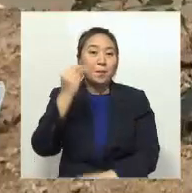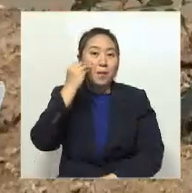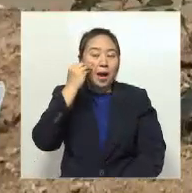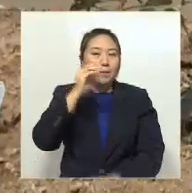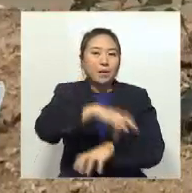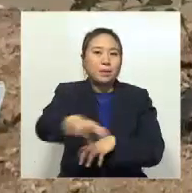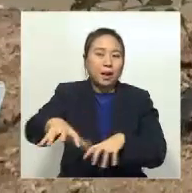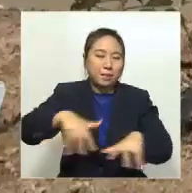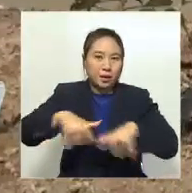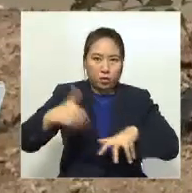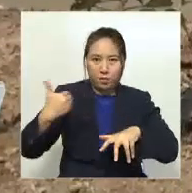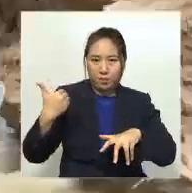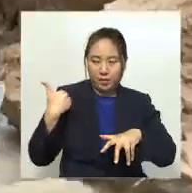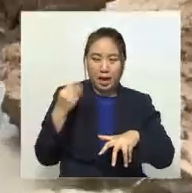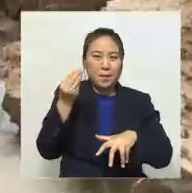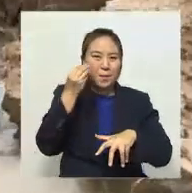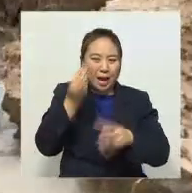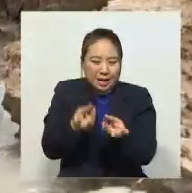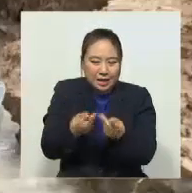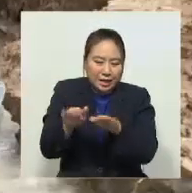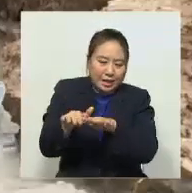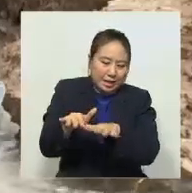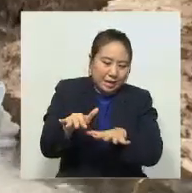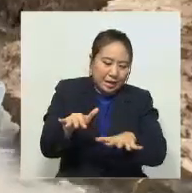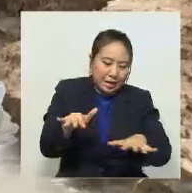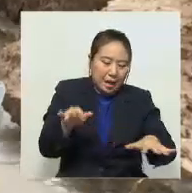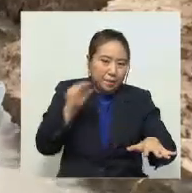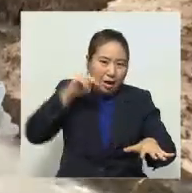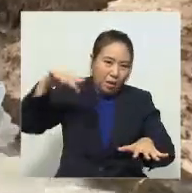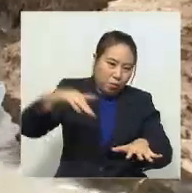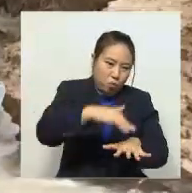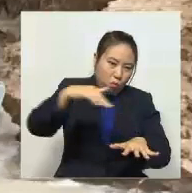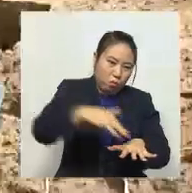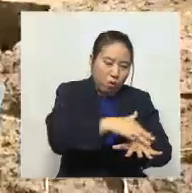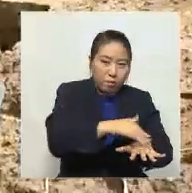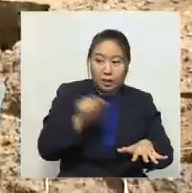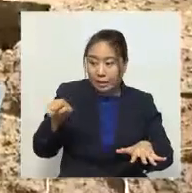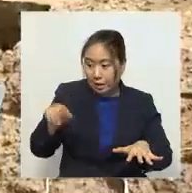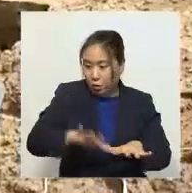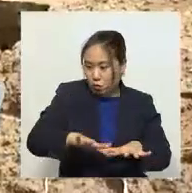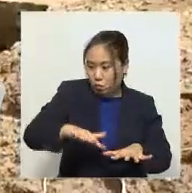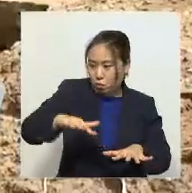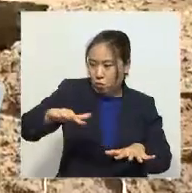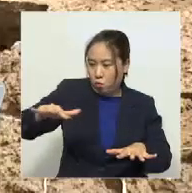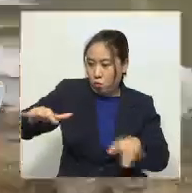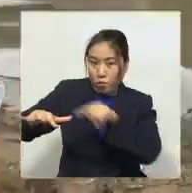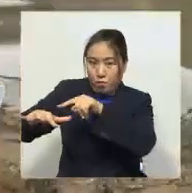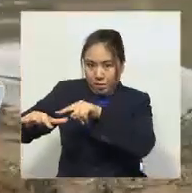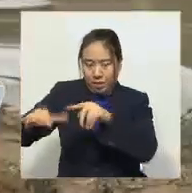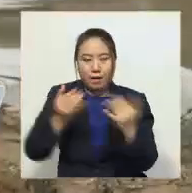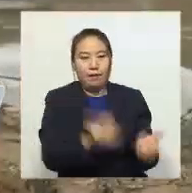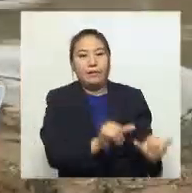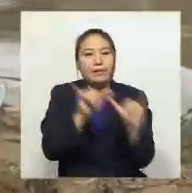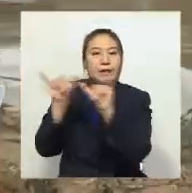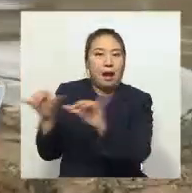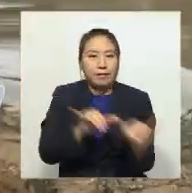มีบางชุมชนที่อยู่ในพื้นที่ต่ำถูกน้ำท่วมหากเป็นพื้นที่สูงก็จะใช้เป็นพื้นที่อพยพและเป็นจุดศูนย์รวมในการเลี้ยงสัตว์ชั่วค